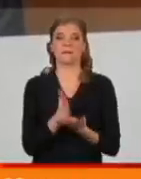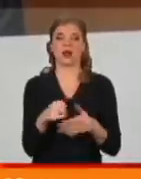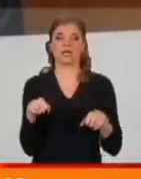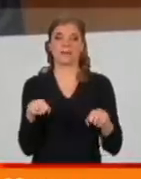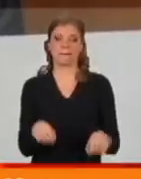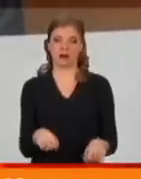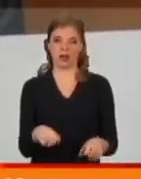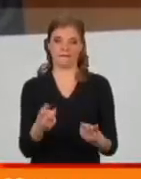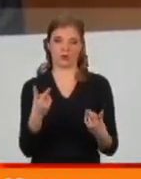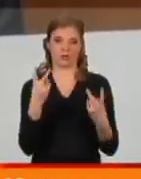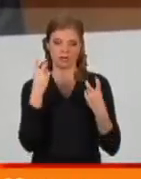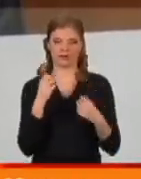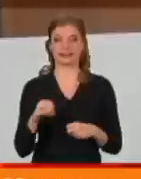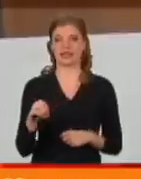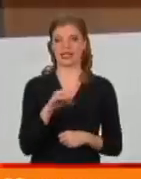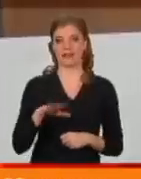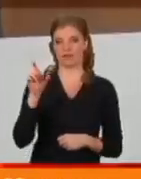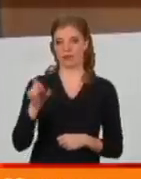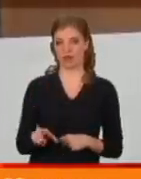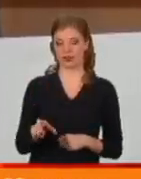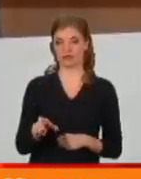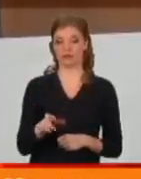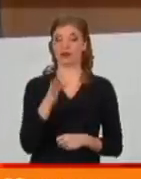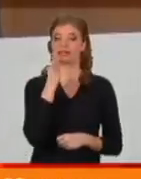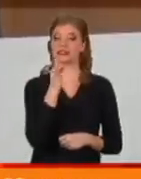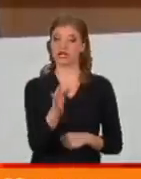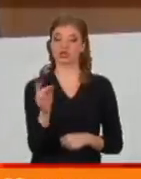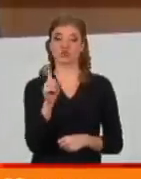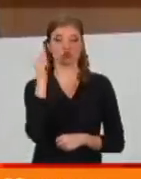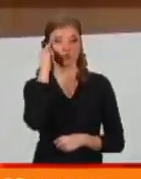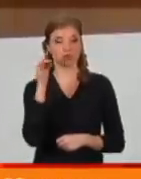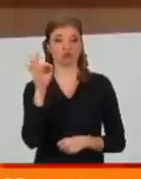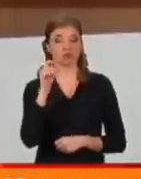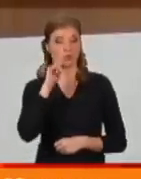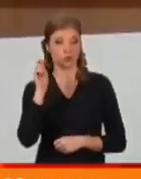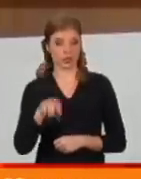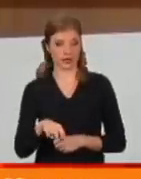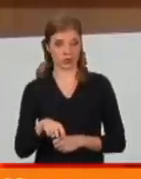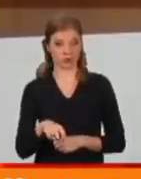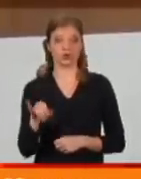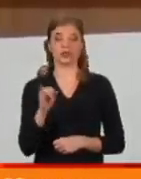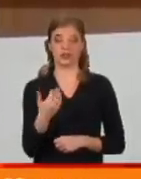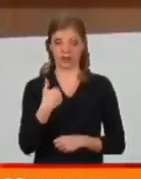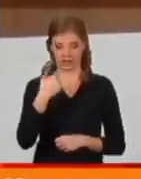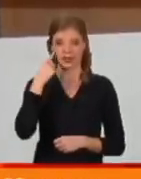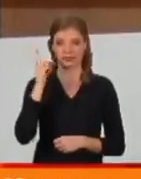право називатися європейцем. Скажи, що думаєш про Україну, і я